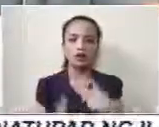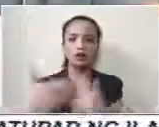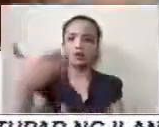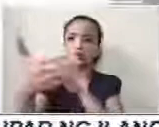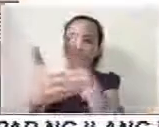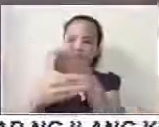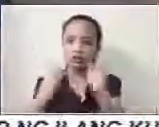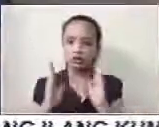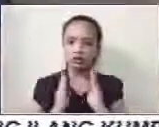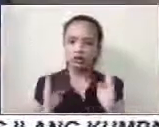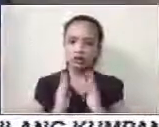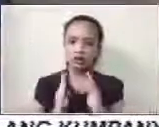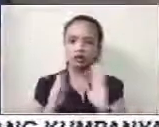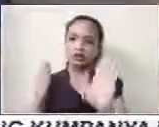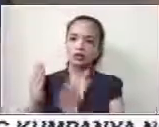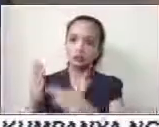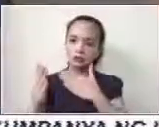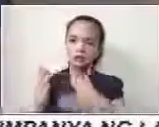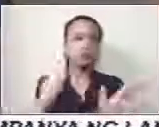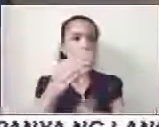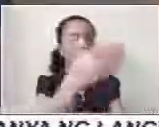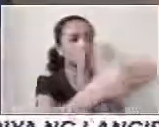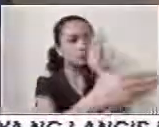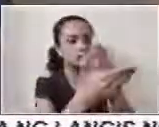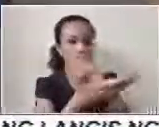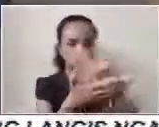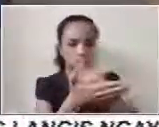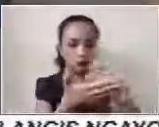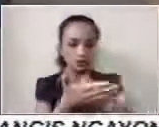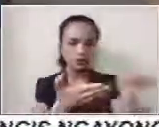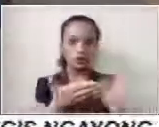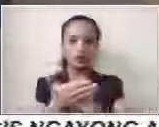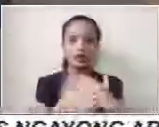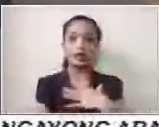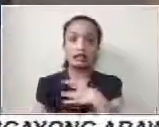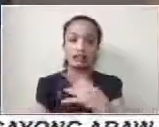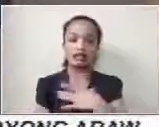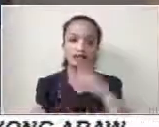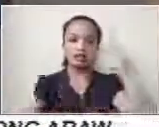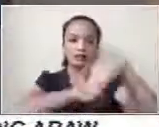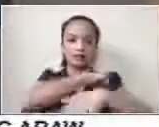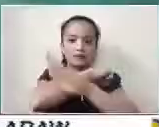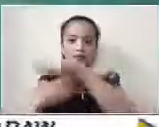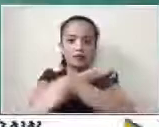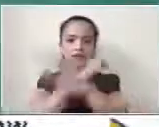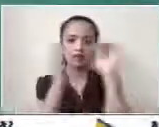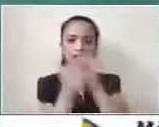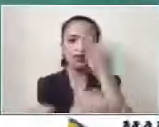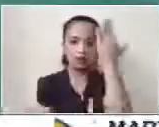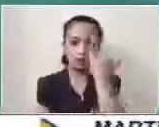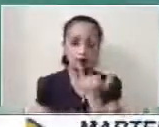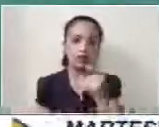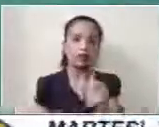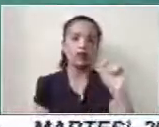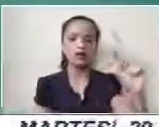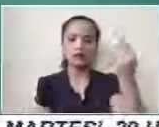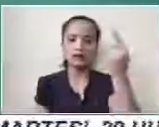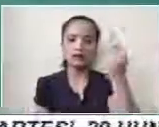ngayon yung exclusive private, walang ibang kasamang other guest. Ayon sa